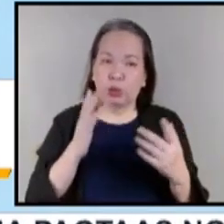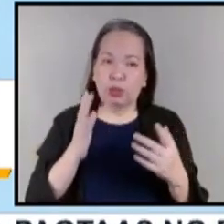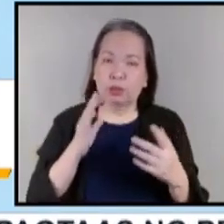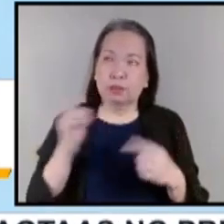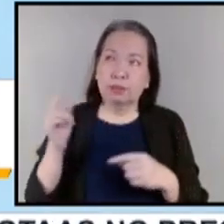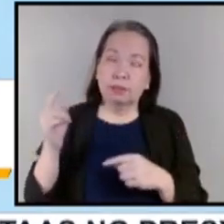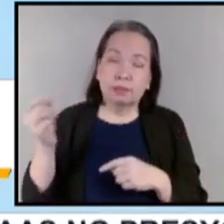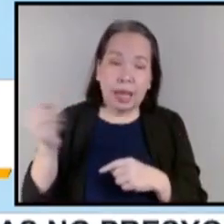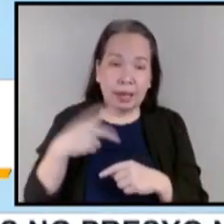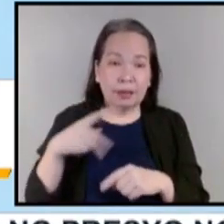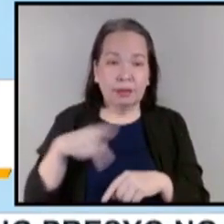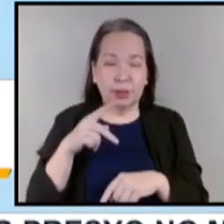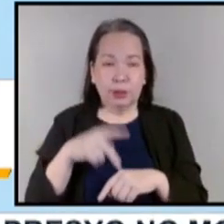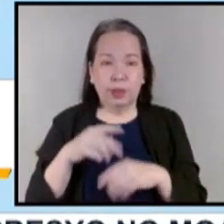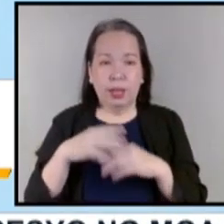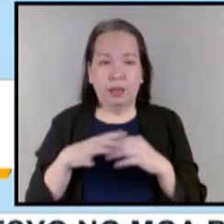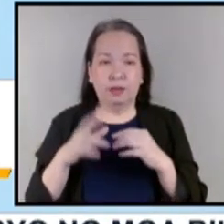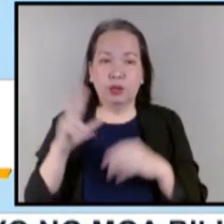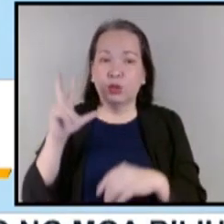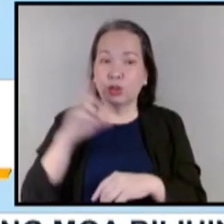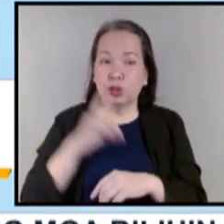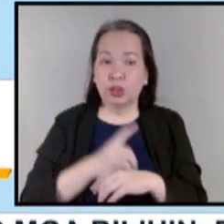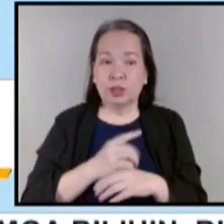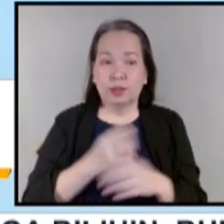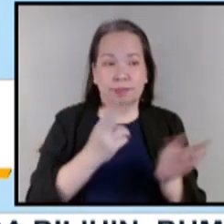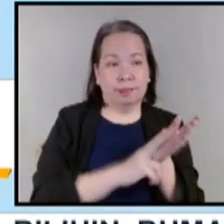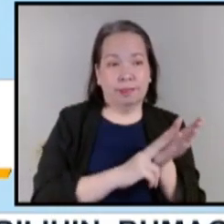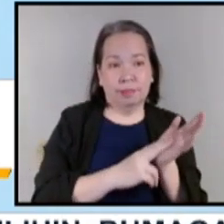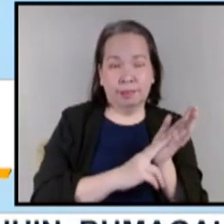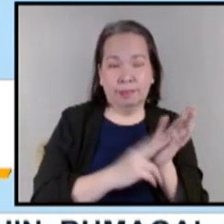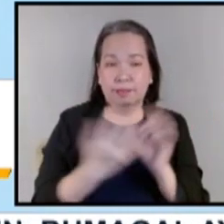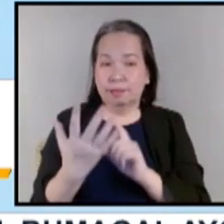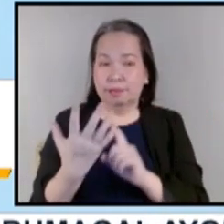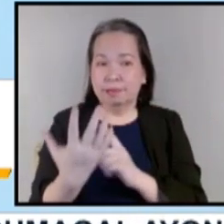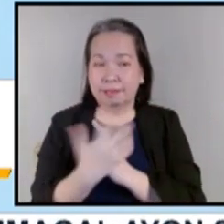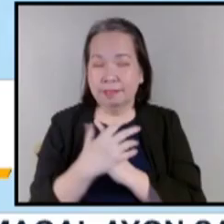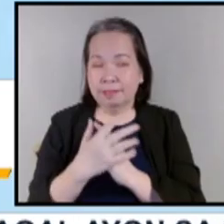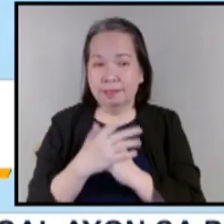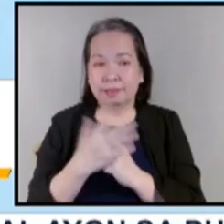kanilang free day fanzine event na ginanap sa Manila at Cebu.